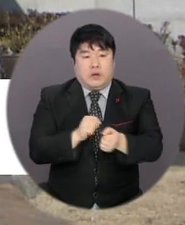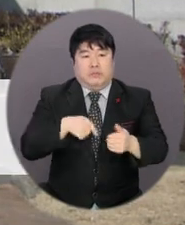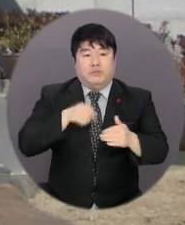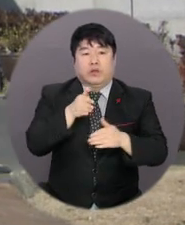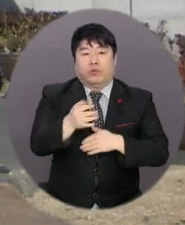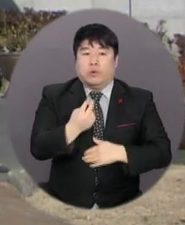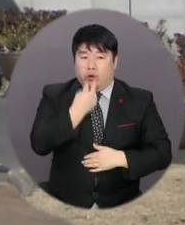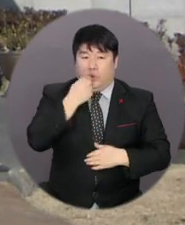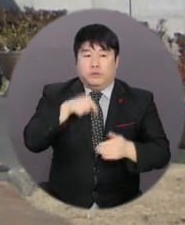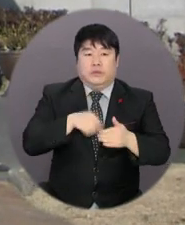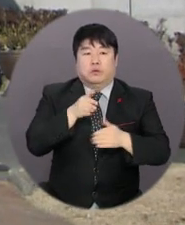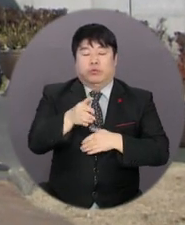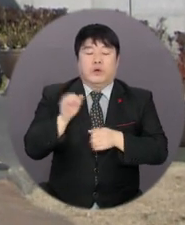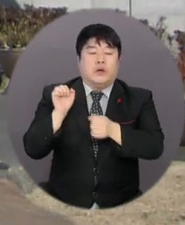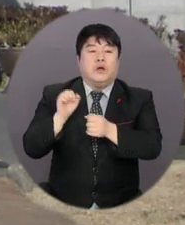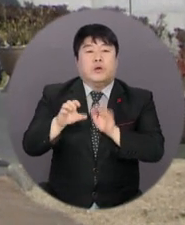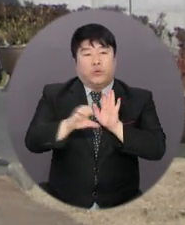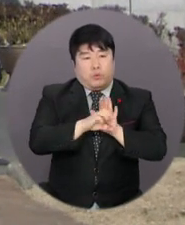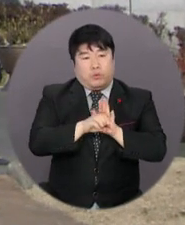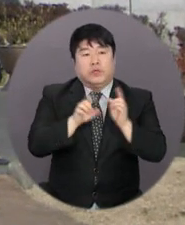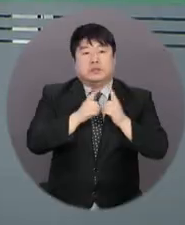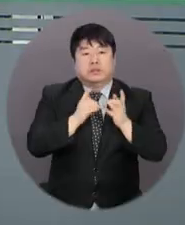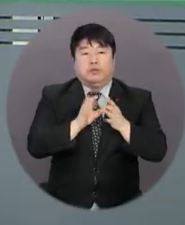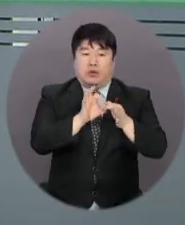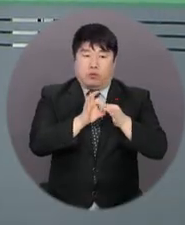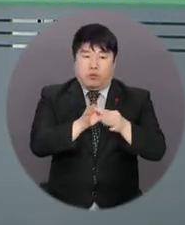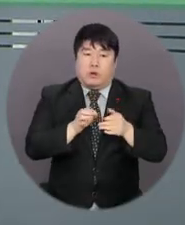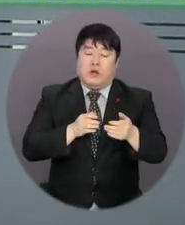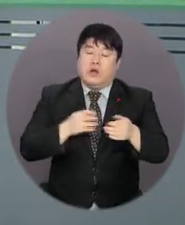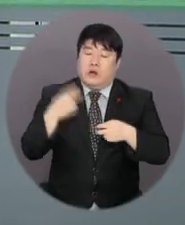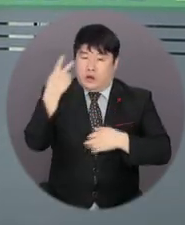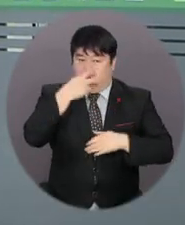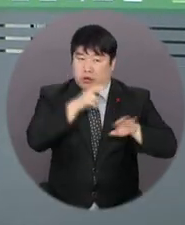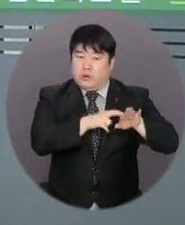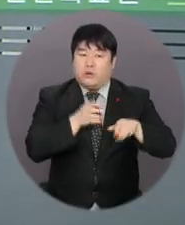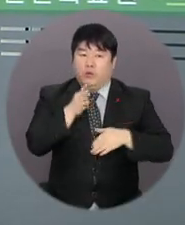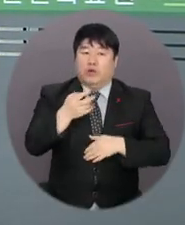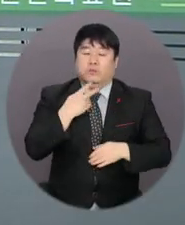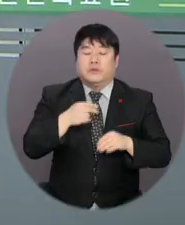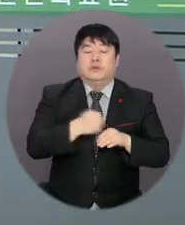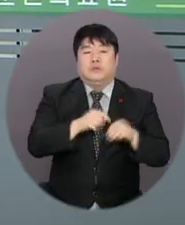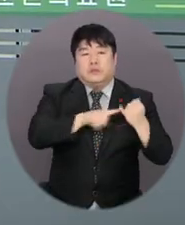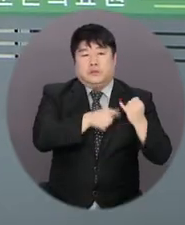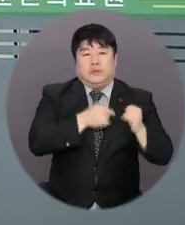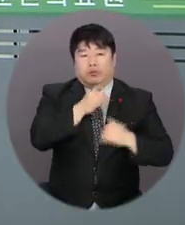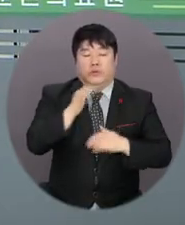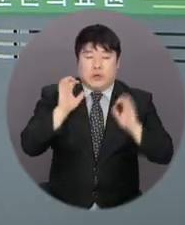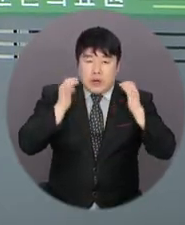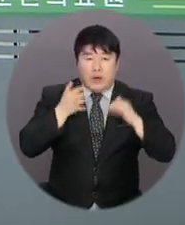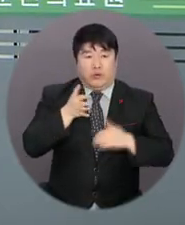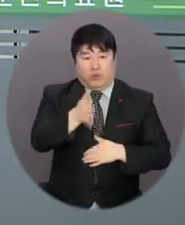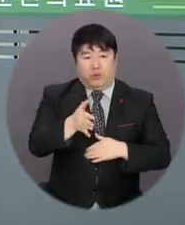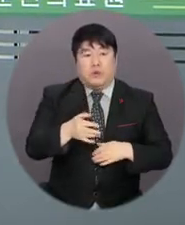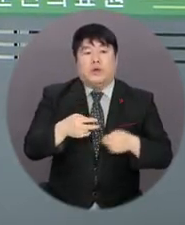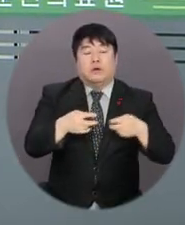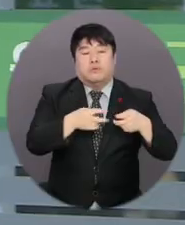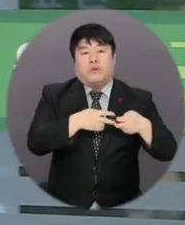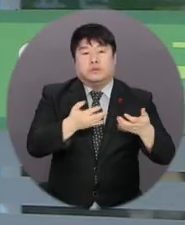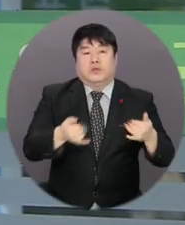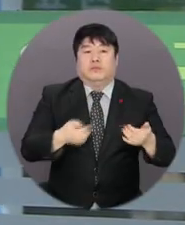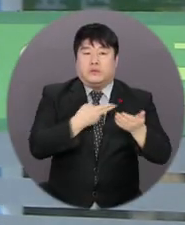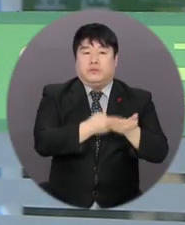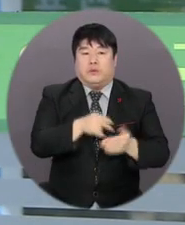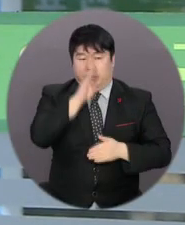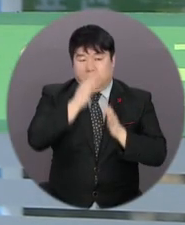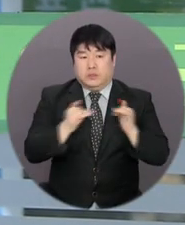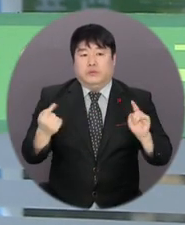호흡기 내과 등 코로나19와 직접 연관된 진료과가 없어 산부인과와 소아과 의료진이 입원 환자를 치료하고 있습니다.